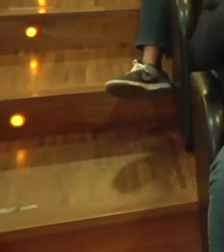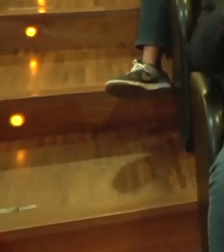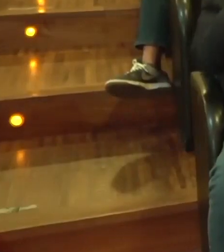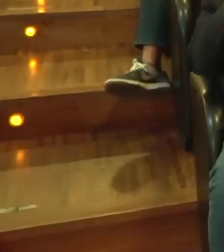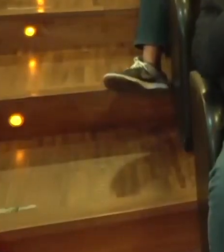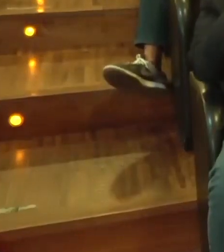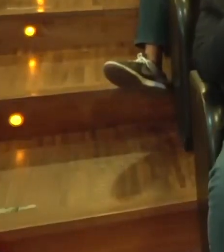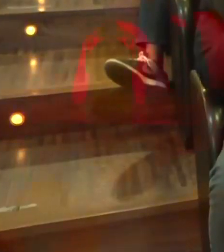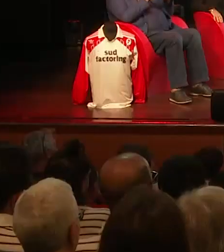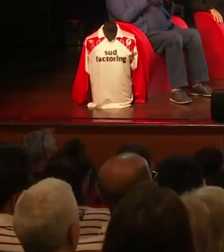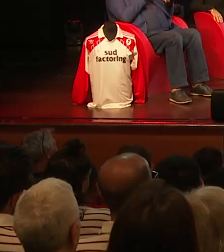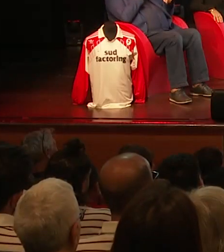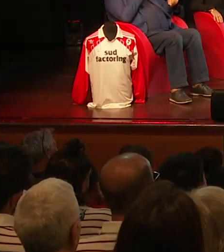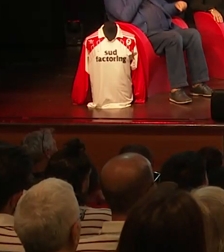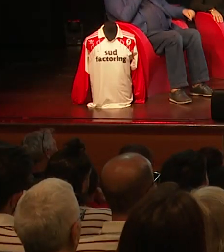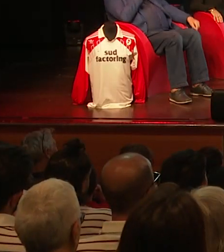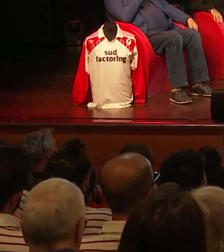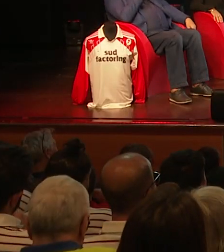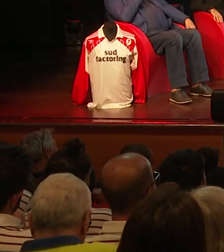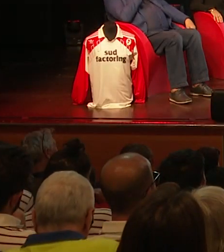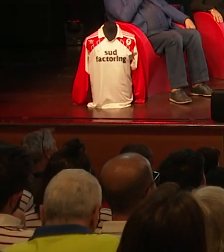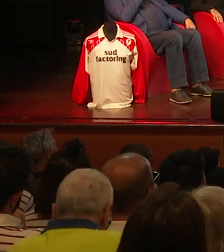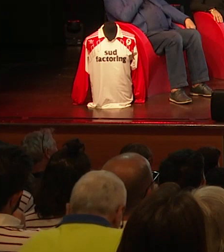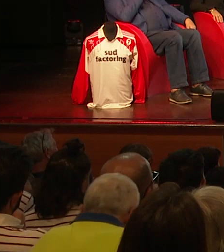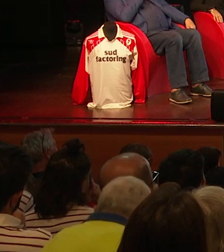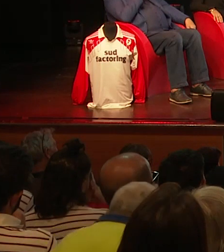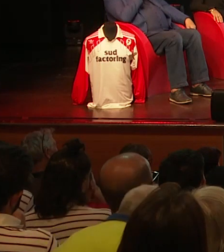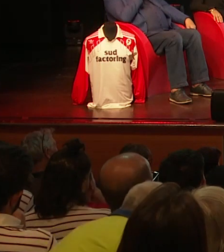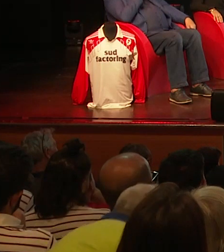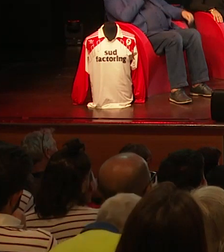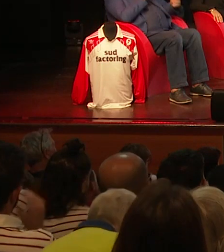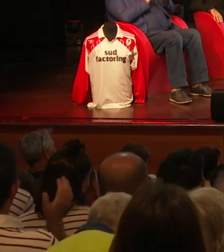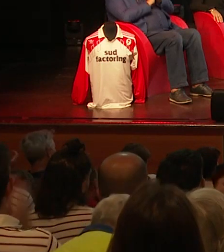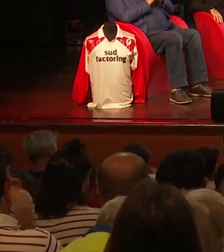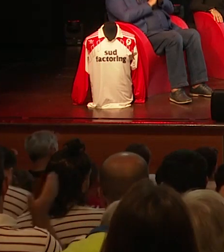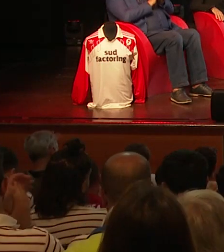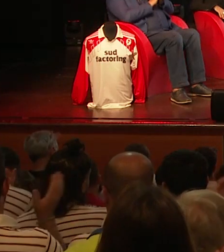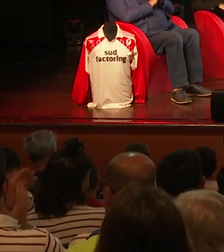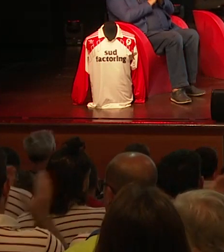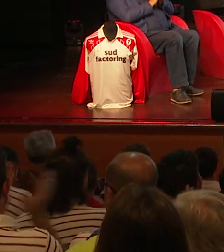tutti voi per aver reso questa serata particolarmente bella. Ci ritroviamo lunedì prossimo, ciao.